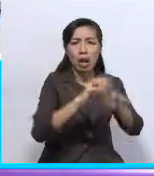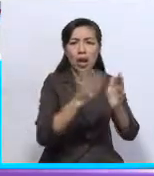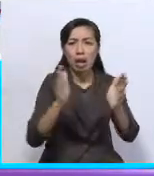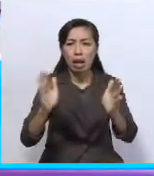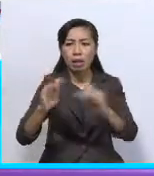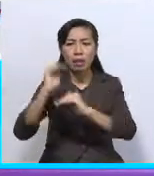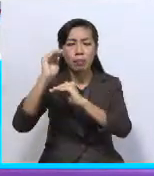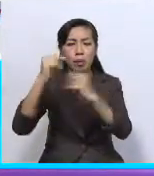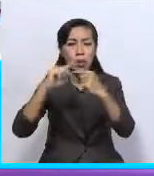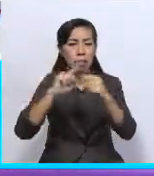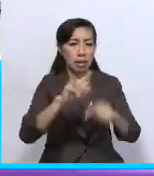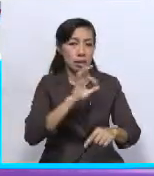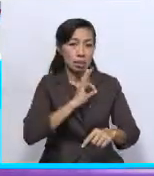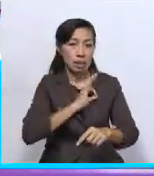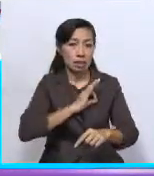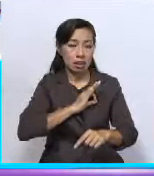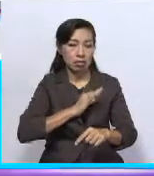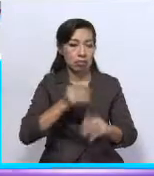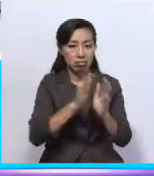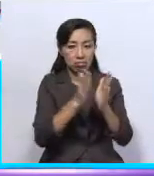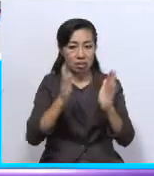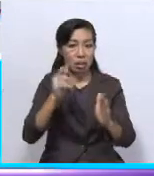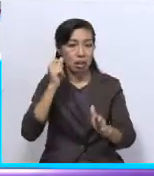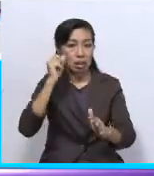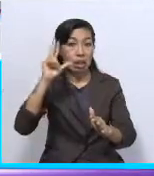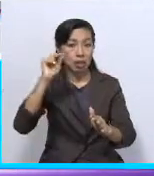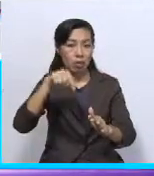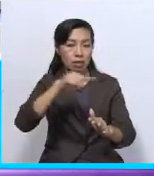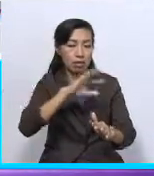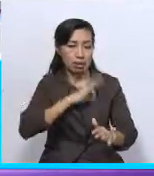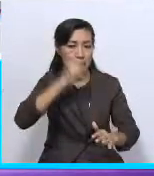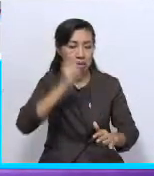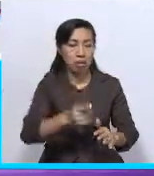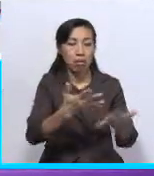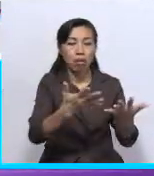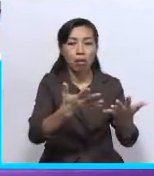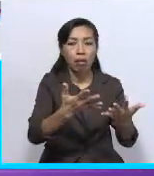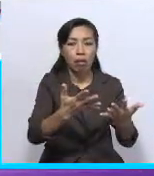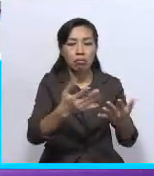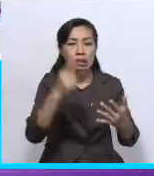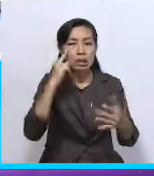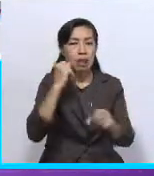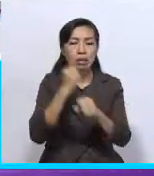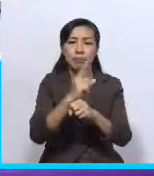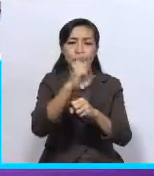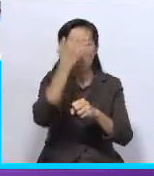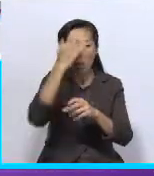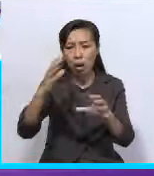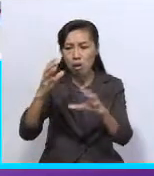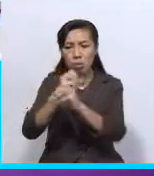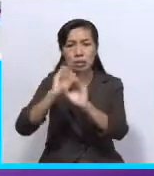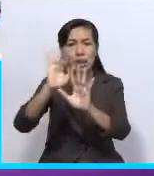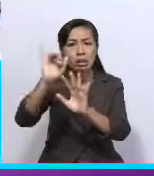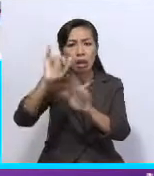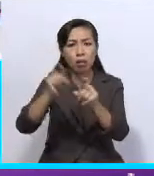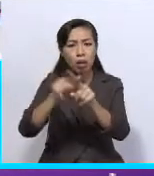การยืนยันสมาชิกภายใน30วันอาจดำเนินการไม่แล้วเสร็จค่ะเนื่องจากยังไม่มีข้อยุติและยังไม่มีความชัดเจนนะคะ